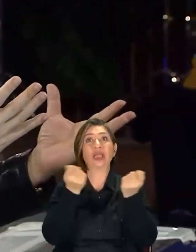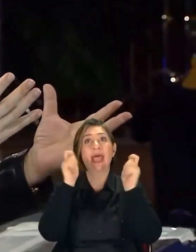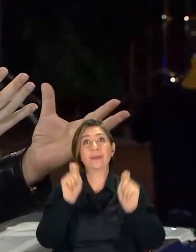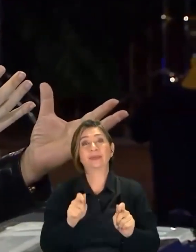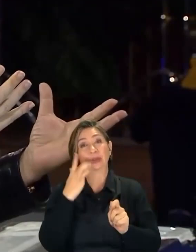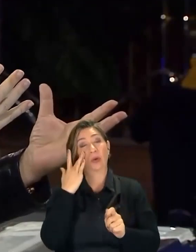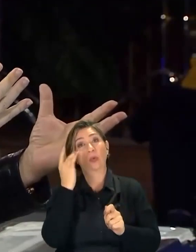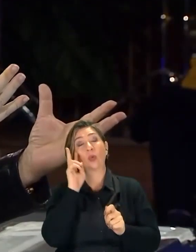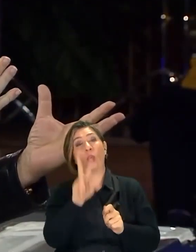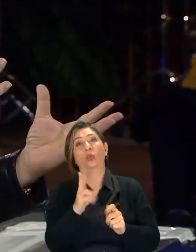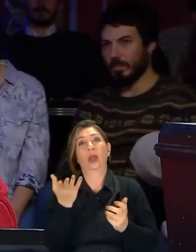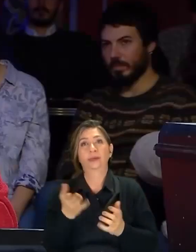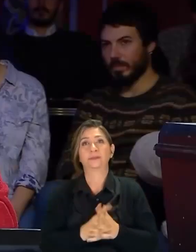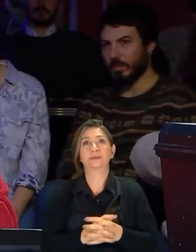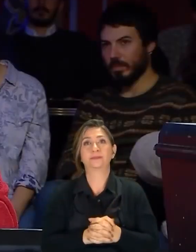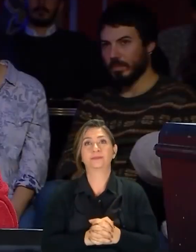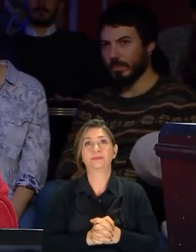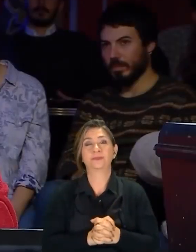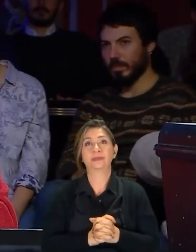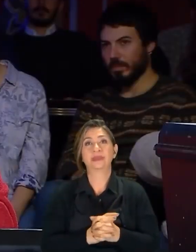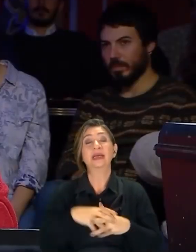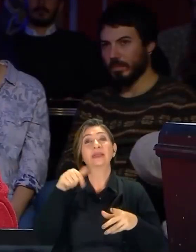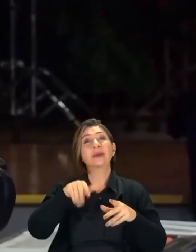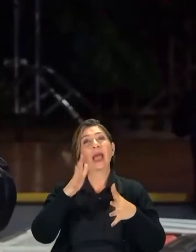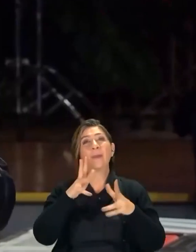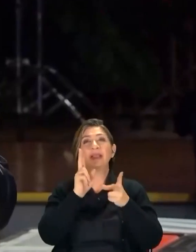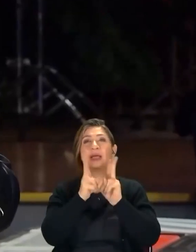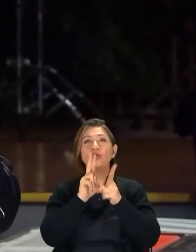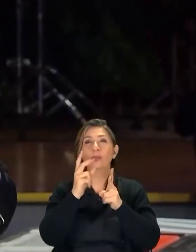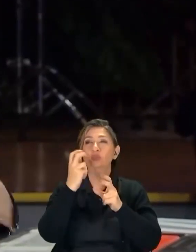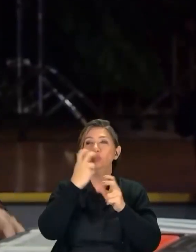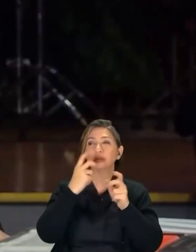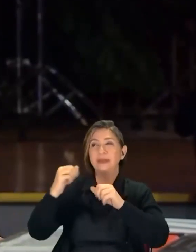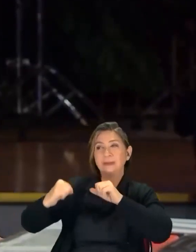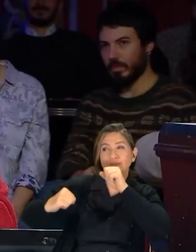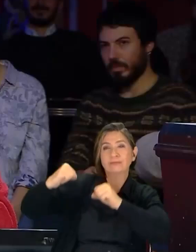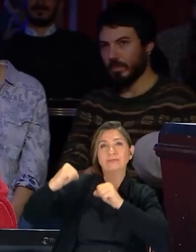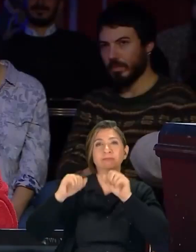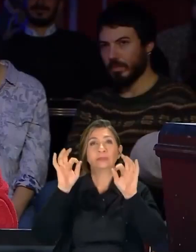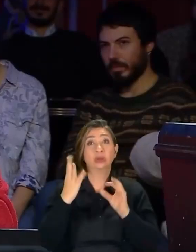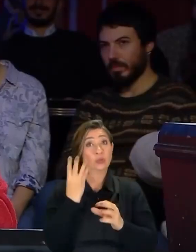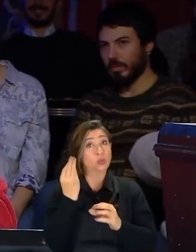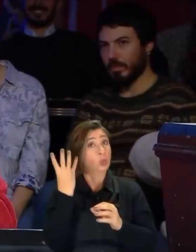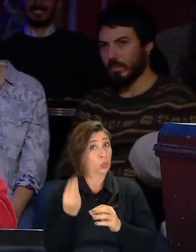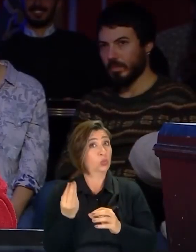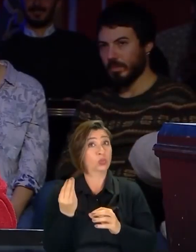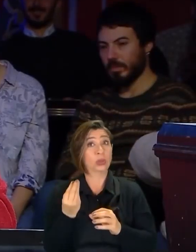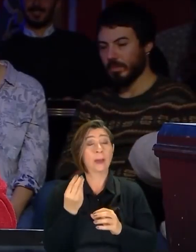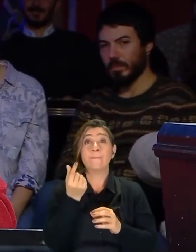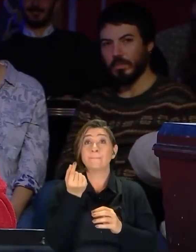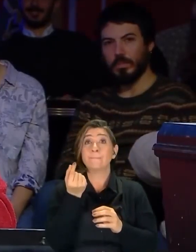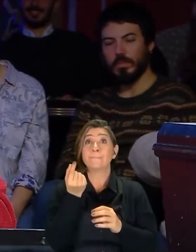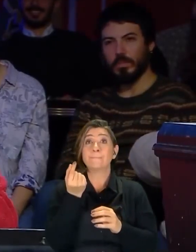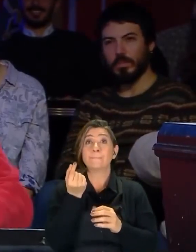ortaya çıktı Kesinlikle öyle mi ve şimdi biraz tiyatro galiba müziği zorluyor o açıdan zorlasa Ne güzel olur Ne güzel olur yani eee biraz